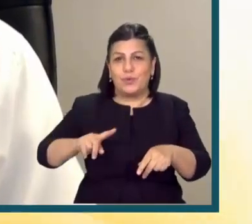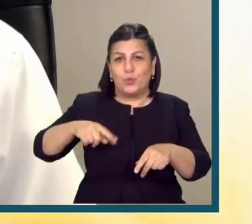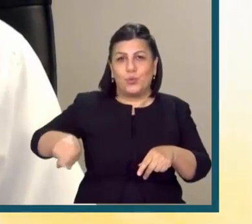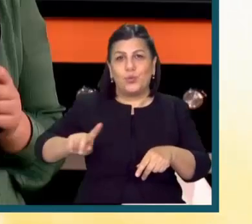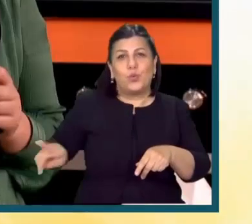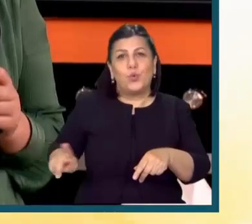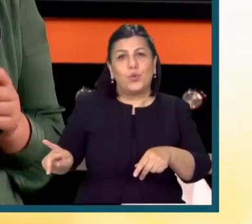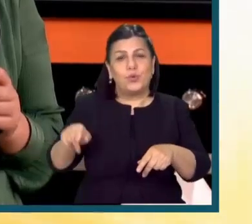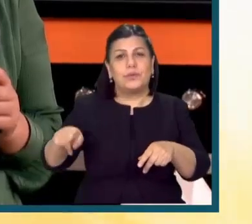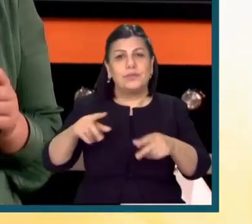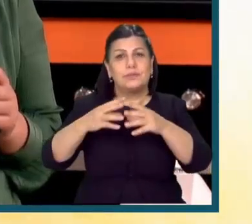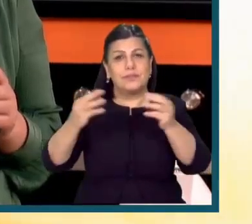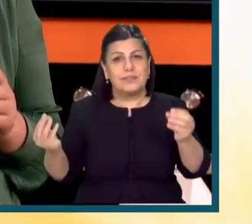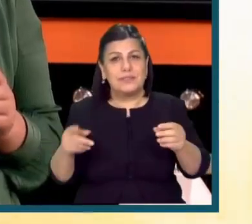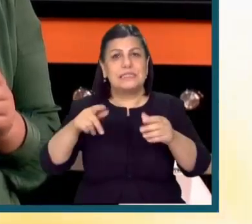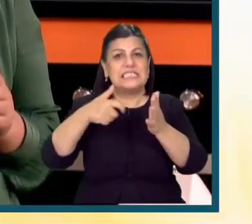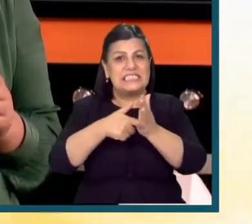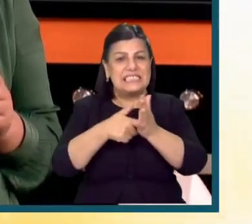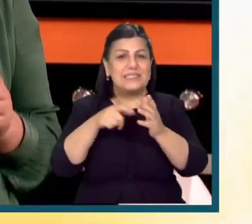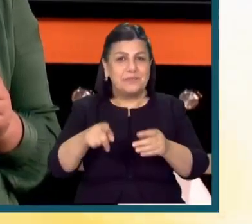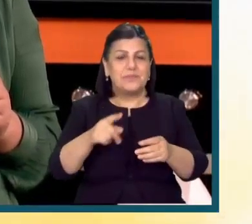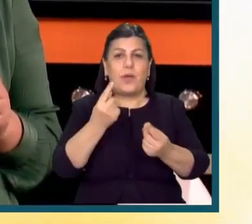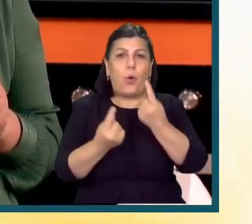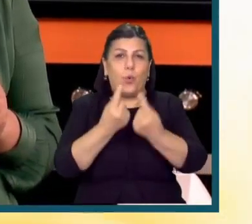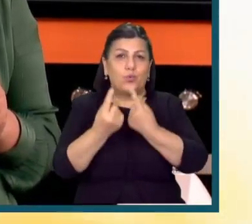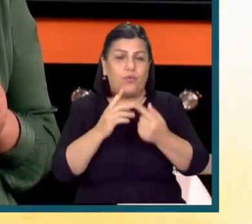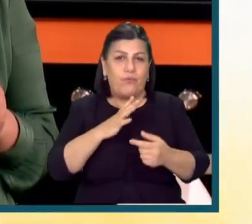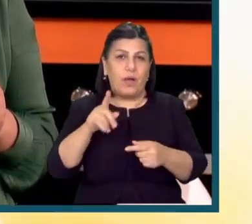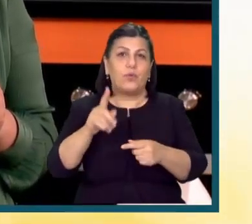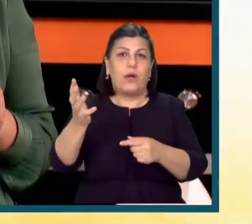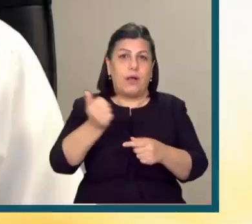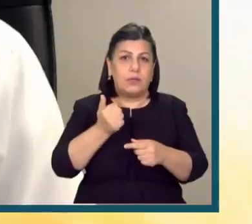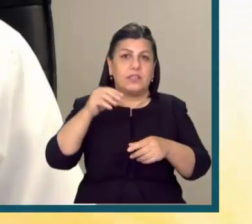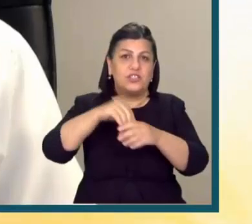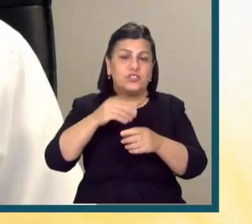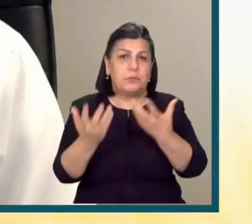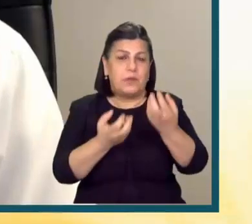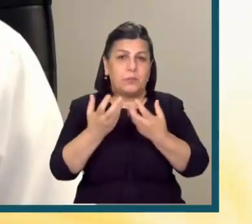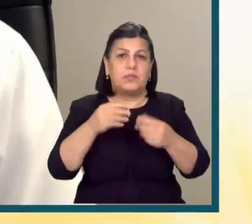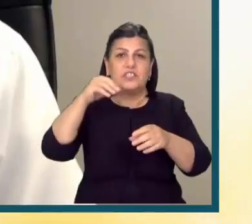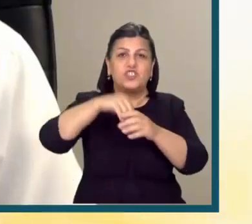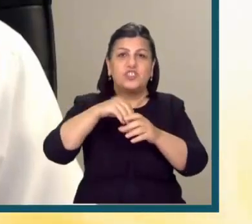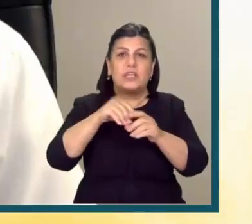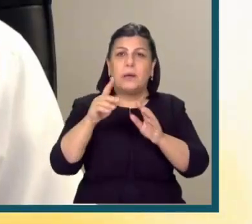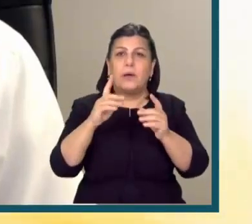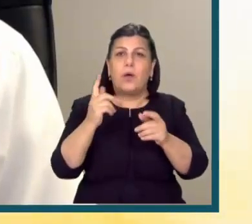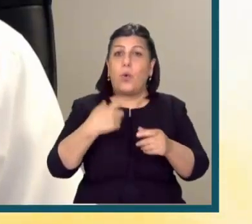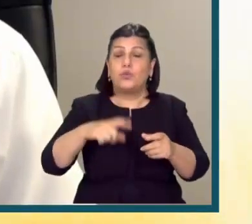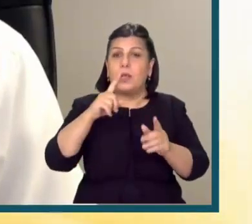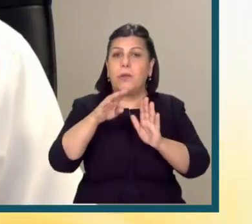lazım. Özellikle orman kenarlarında yaşayan. Bunun içerisinde silikatlar var.